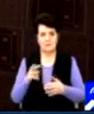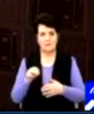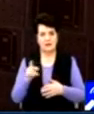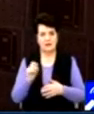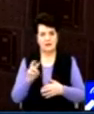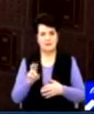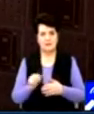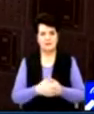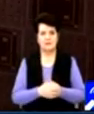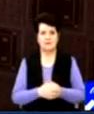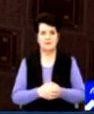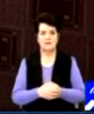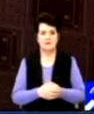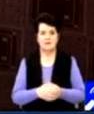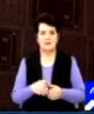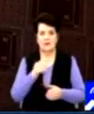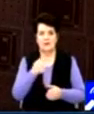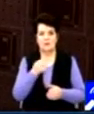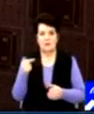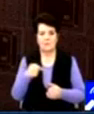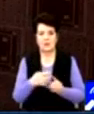Mândicului, în anul